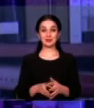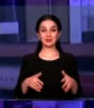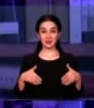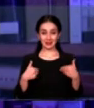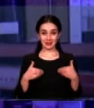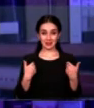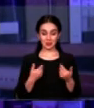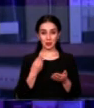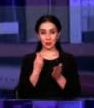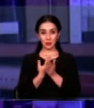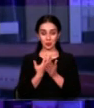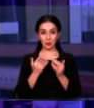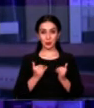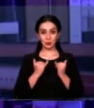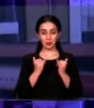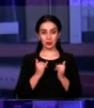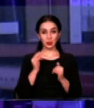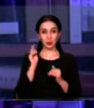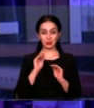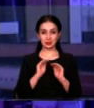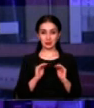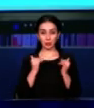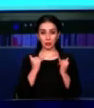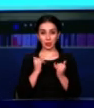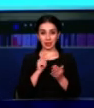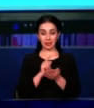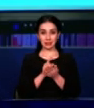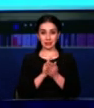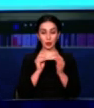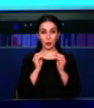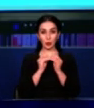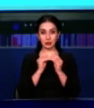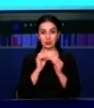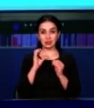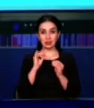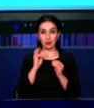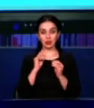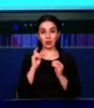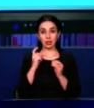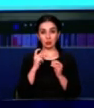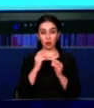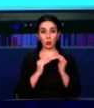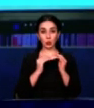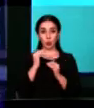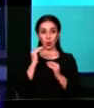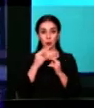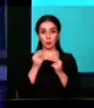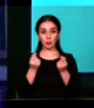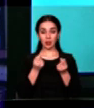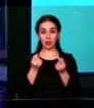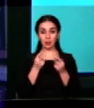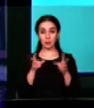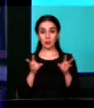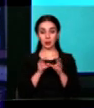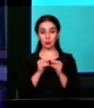Assalomu alaykum, hurmatli o'quvchilar. Bugun darsimiz 10-sinf kimyo, yuqori molekulyar birikmalar mavzusi